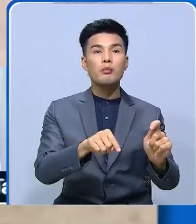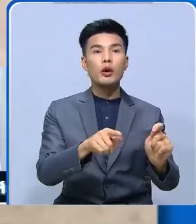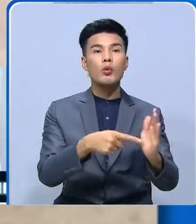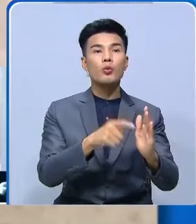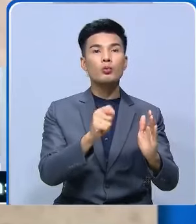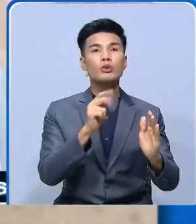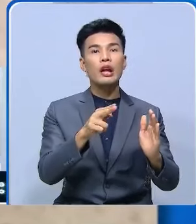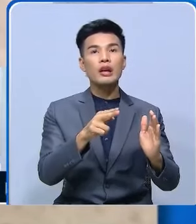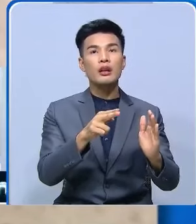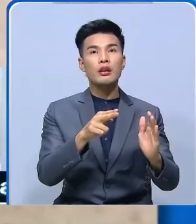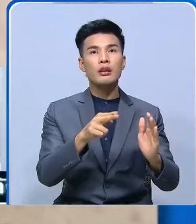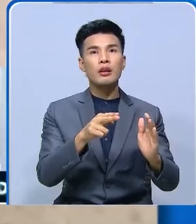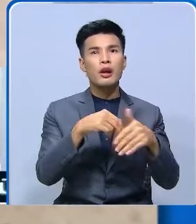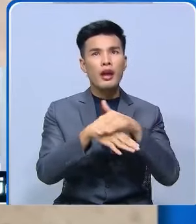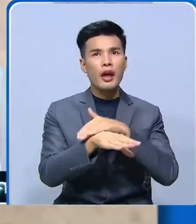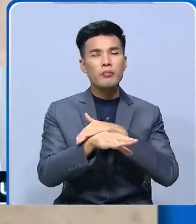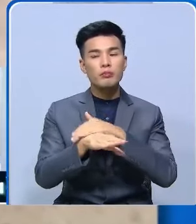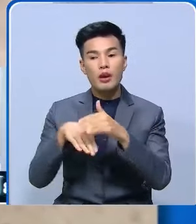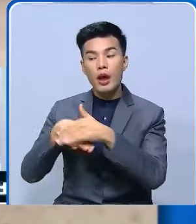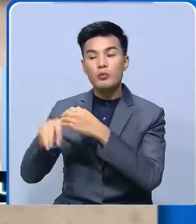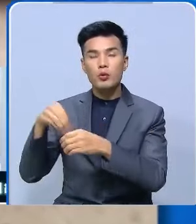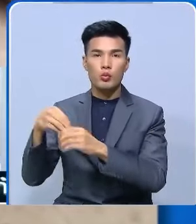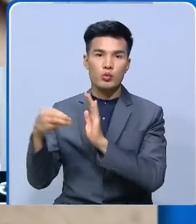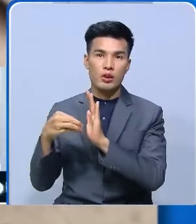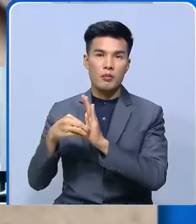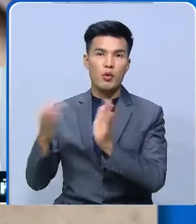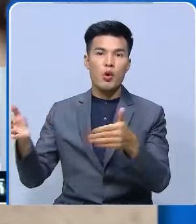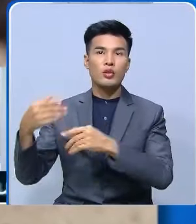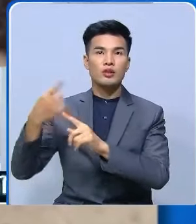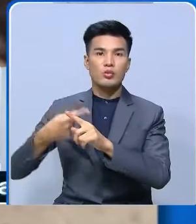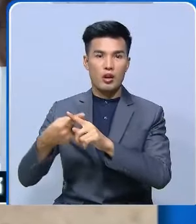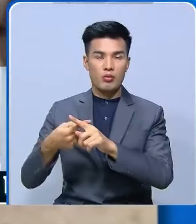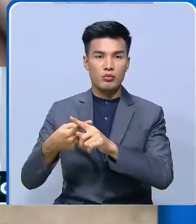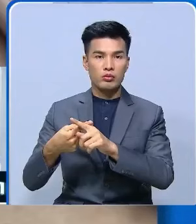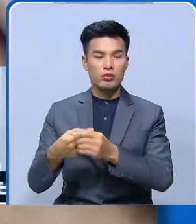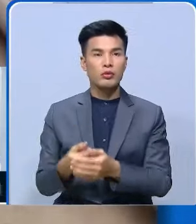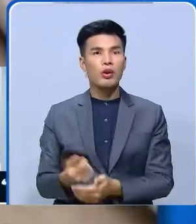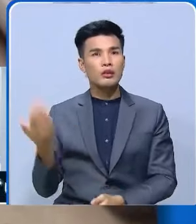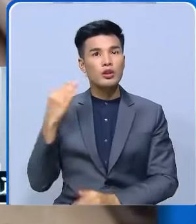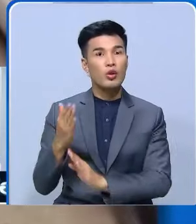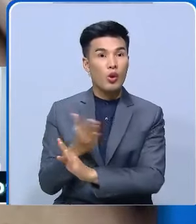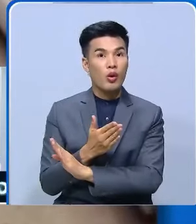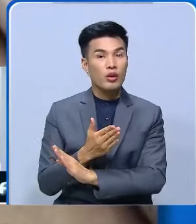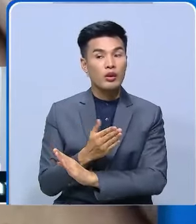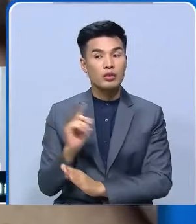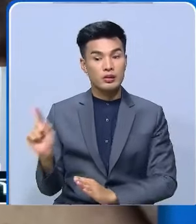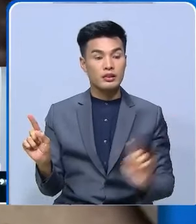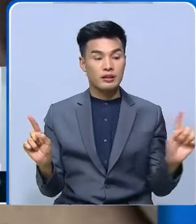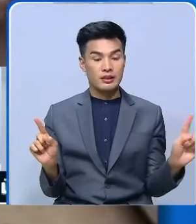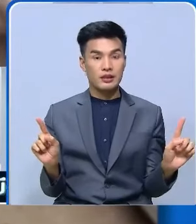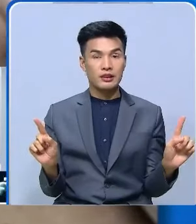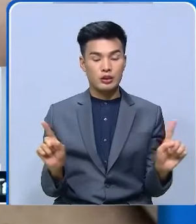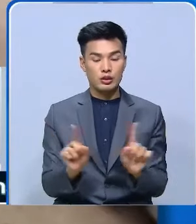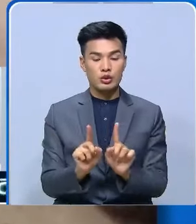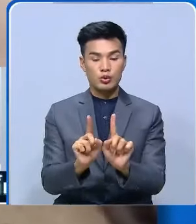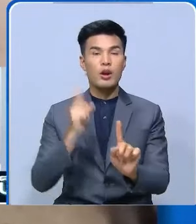านีหลังจากมากบดานนี่ในกรุงเทพนี่เป็นห้องเช่าตามที่พยานให้การว่าก่อนเกิดเหตุทั้งตัวผู้ต้องหาและทางผู้ตายไปเ